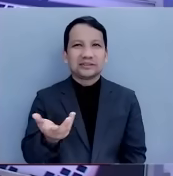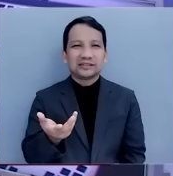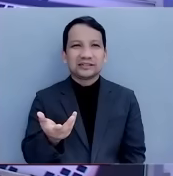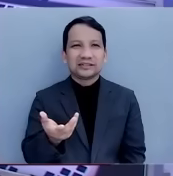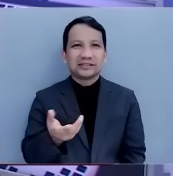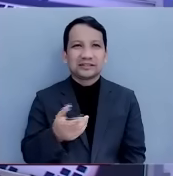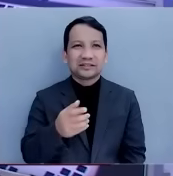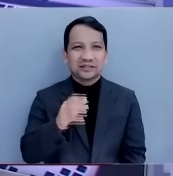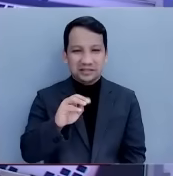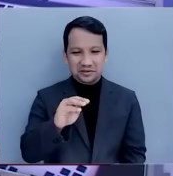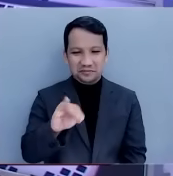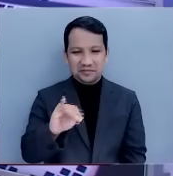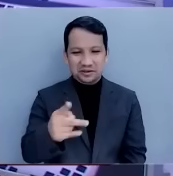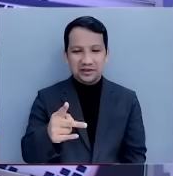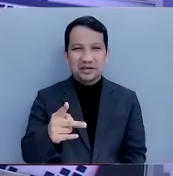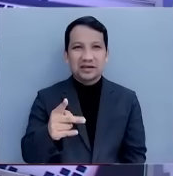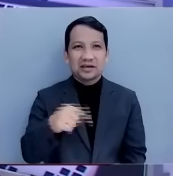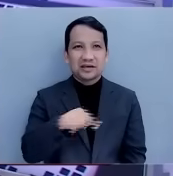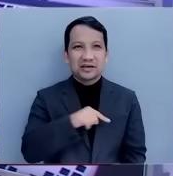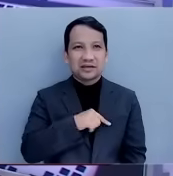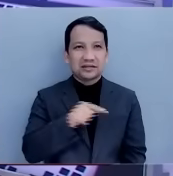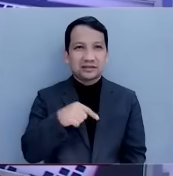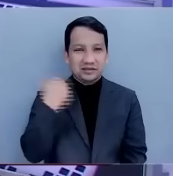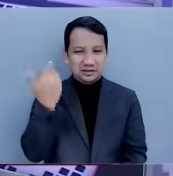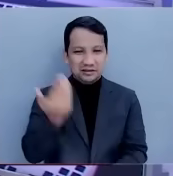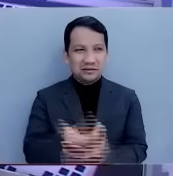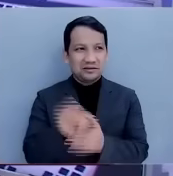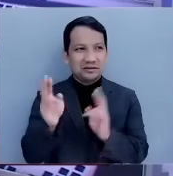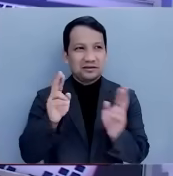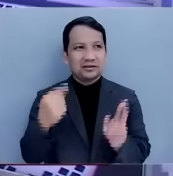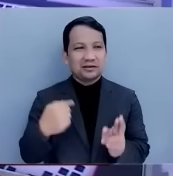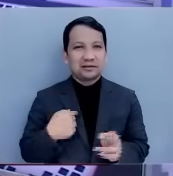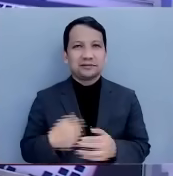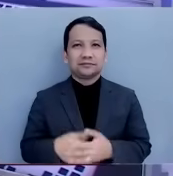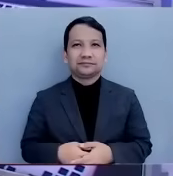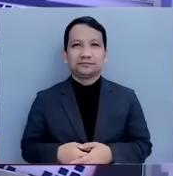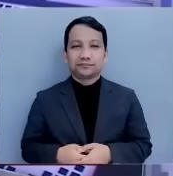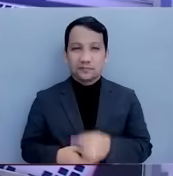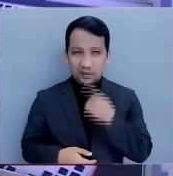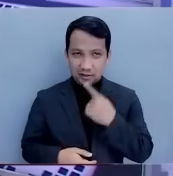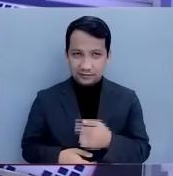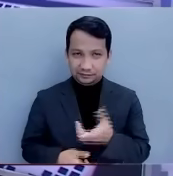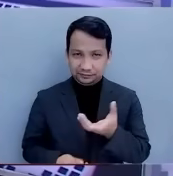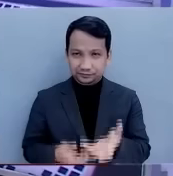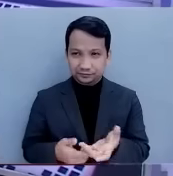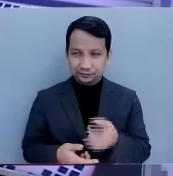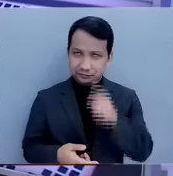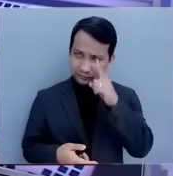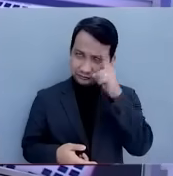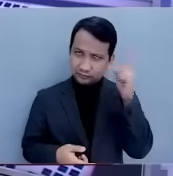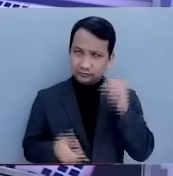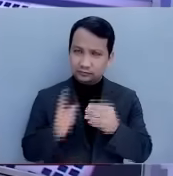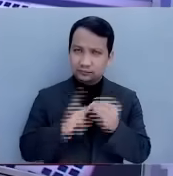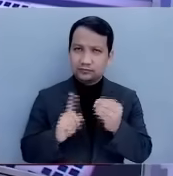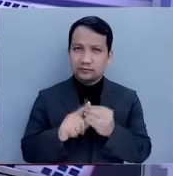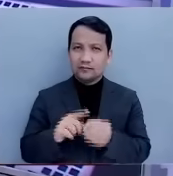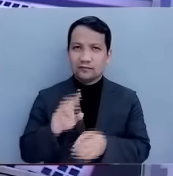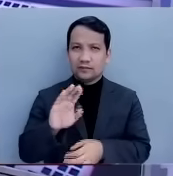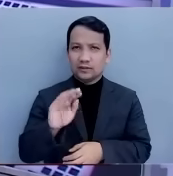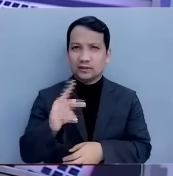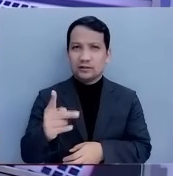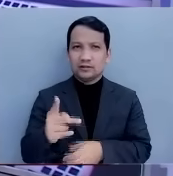microphone. Vocalization ko yun para pagdating natin dito studio ready na ako. Pero Jani, may ano, medyo kumunot yung noon namin ni book doon